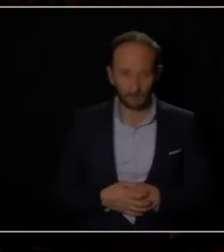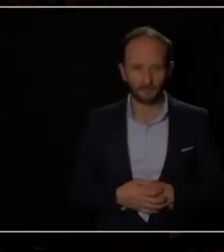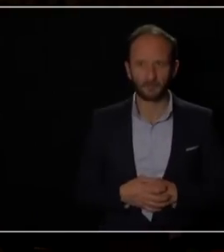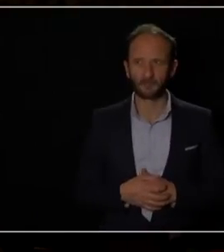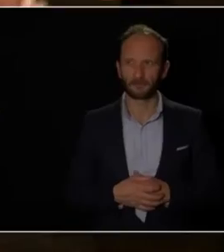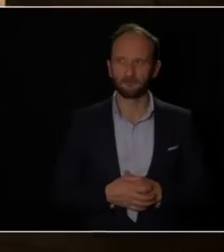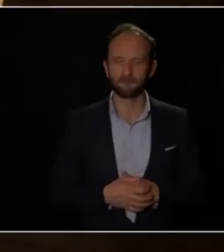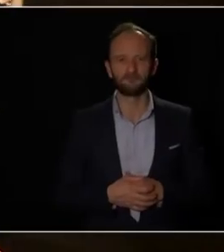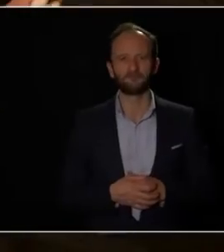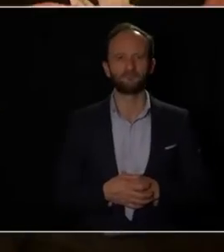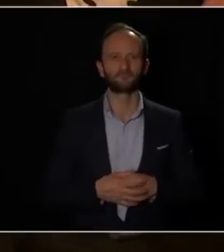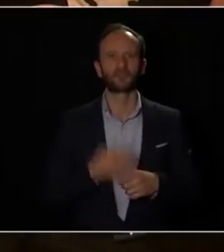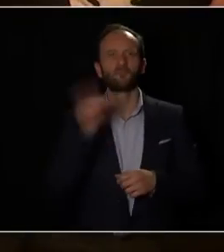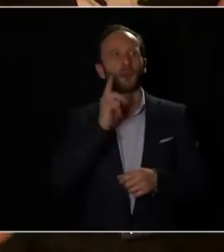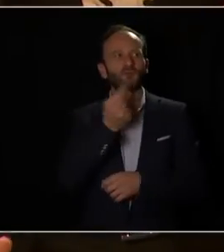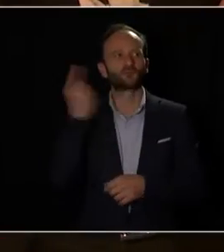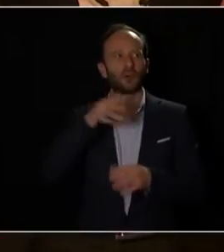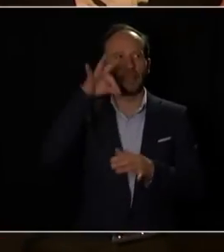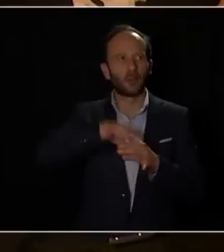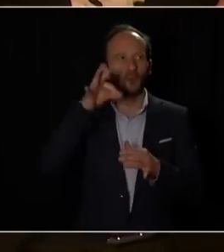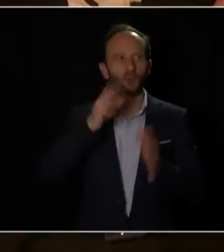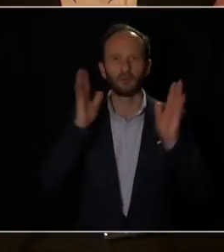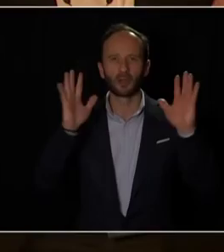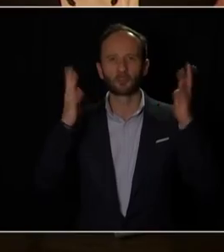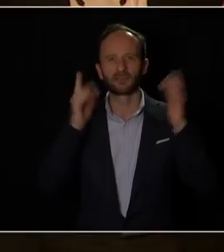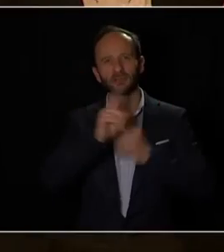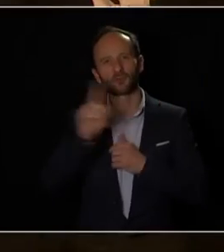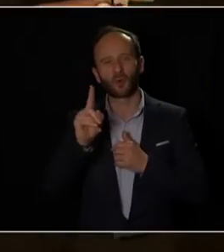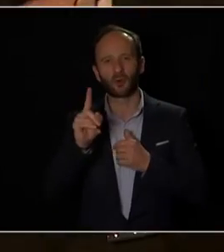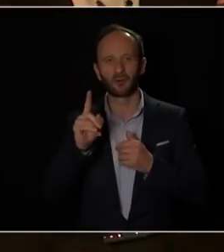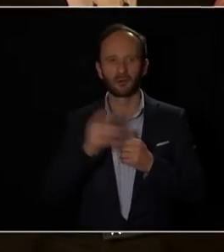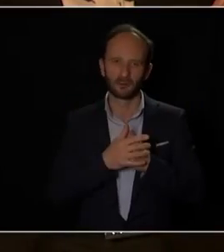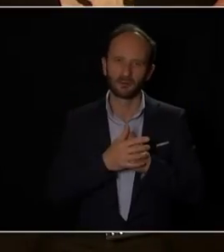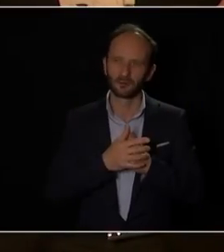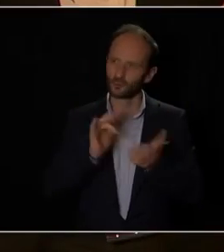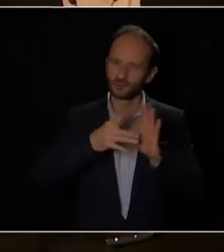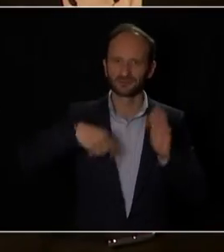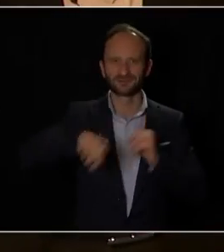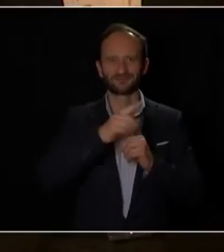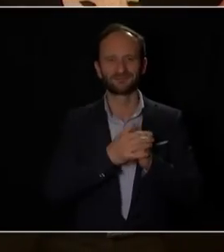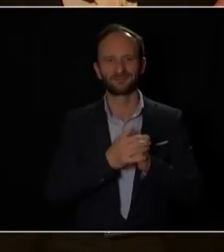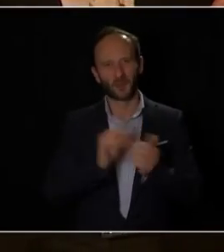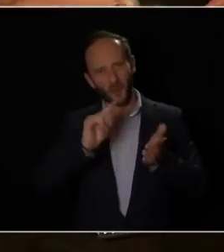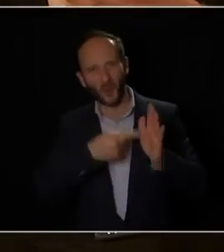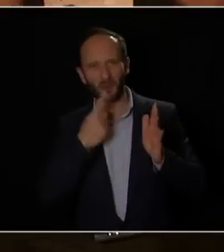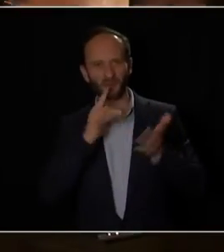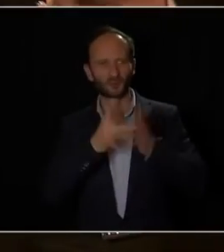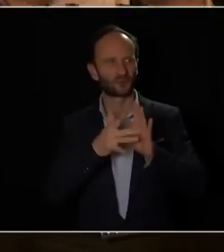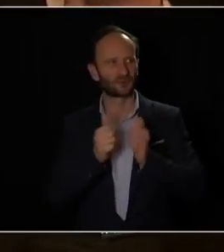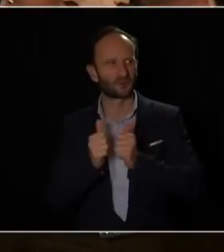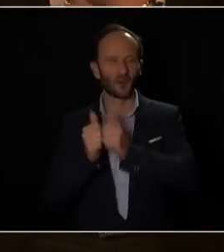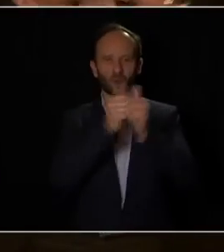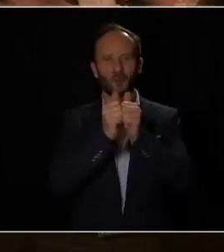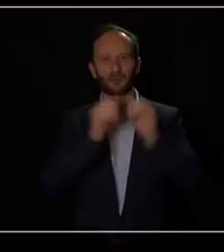Il ne faut pas qu'il y ait que les élus qui applaudissent, hein, quand même, parce que là, ça ne va pas, hein, si vous n'applaudissez pas. Alors, on va recommencer, on va applaudir ensemble, ça va permettre de